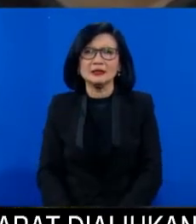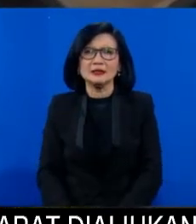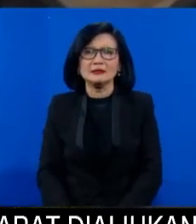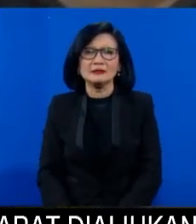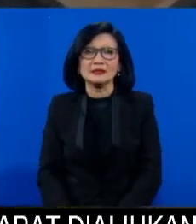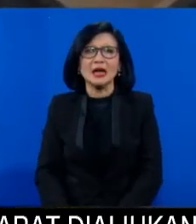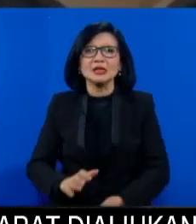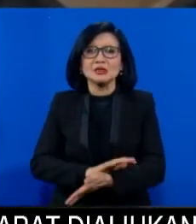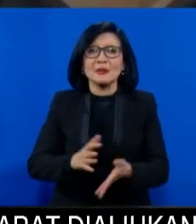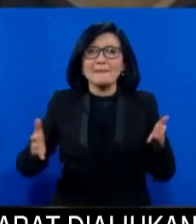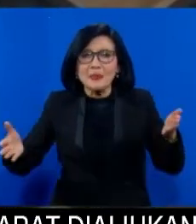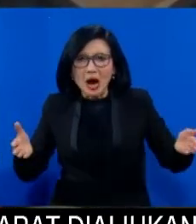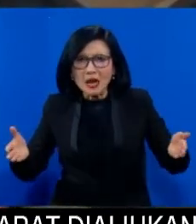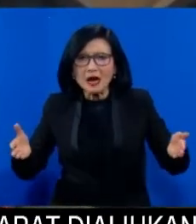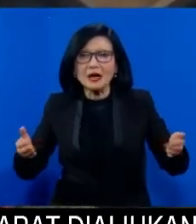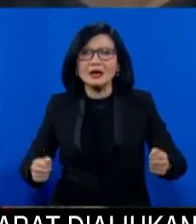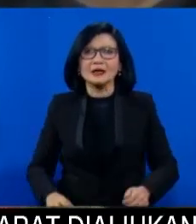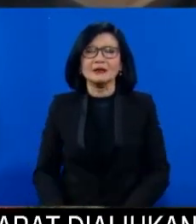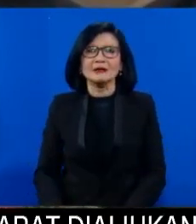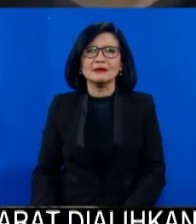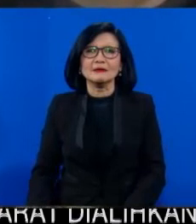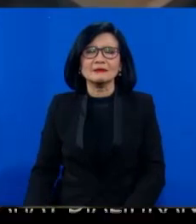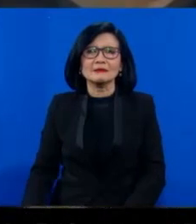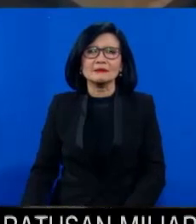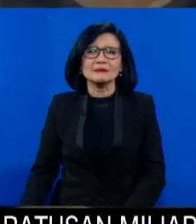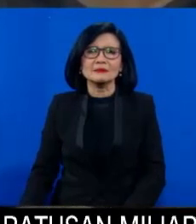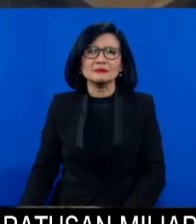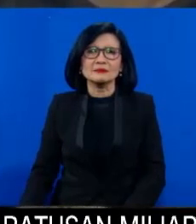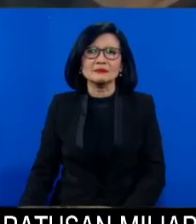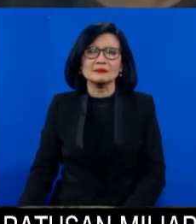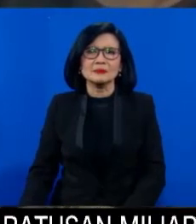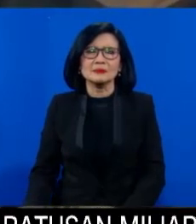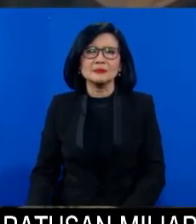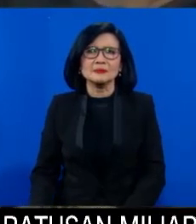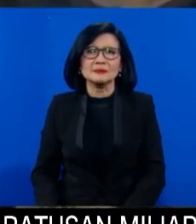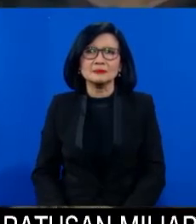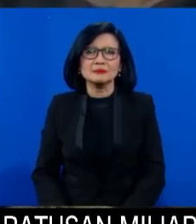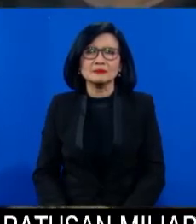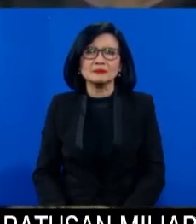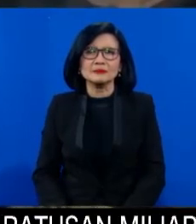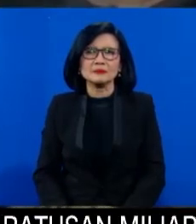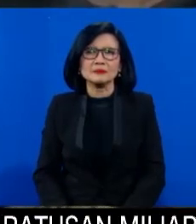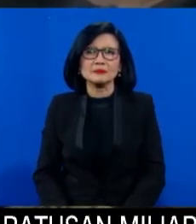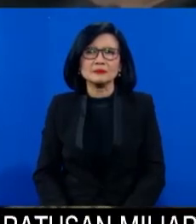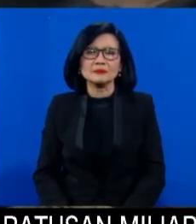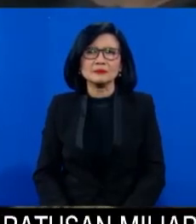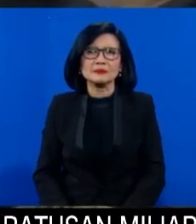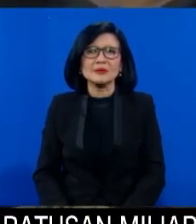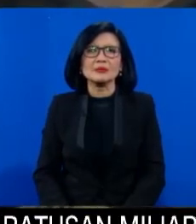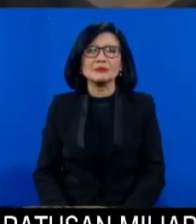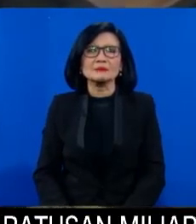atau menghadang si pelaku ini dengan sepeda motornya ini, yang kemudian mbah-mbah itu sempat